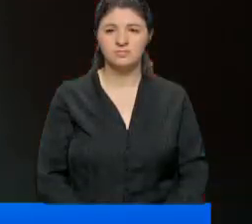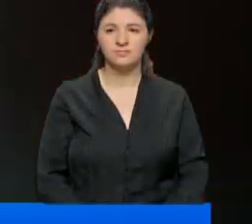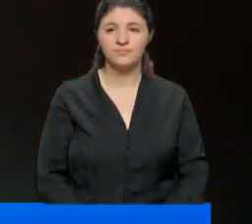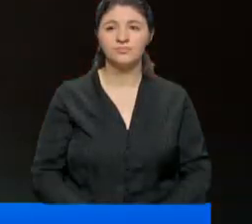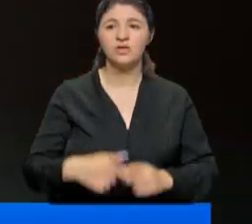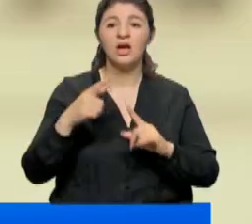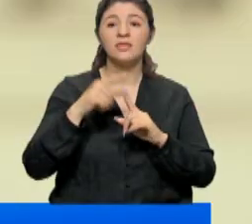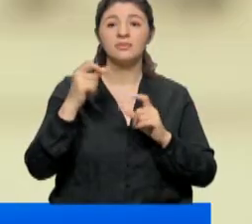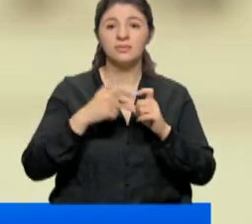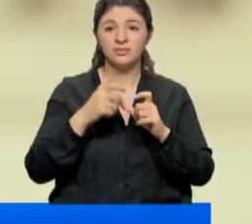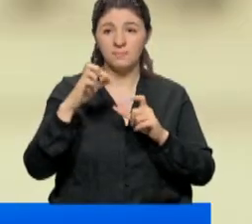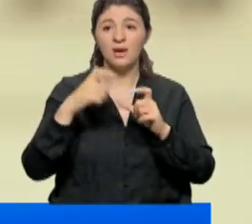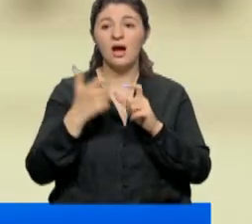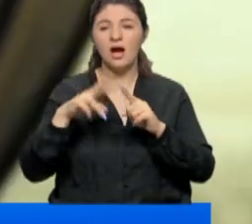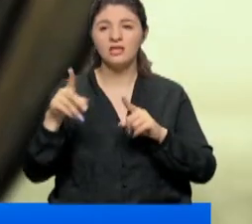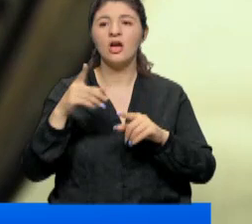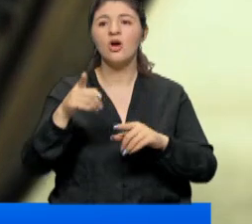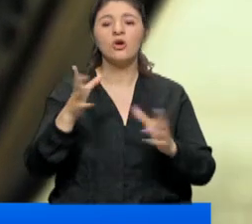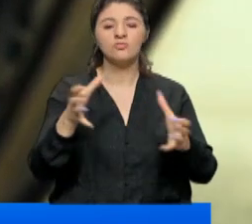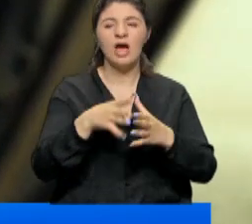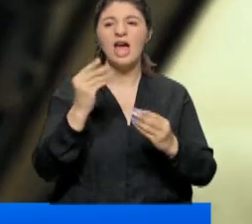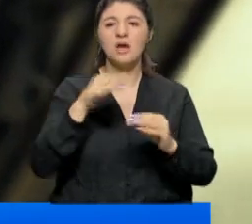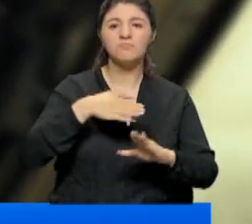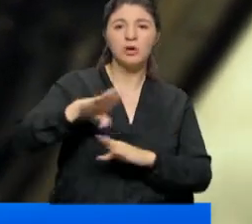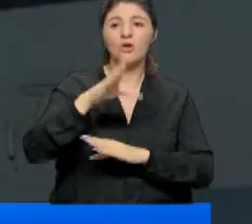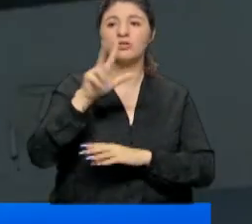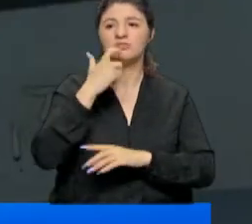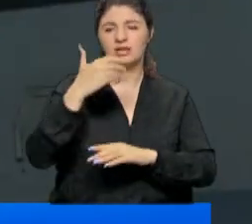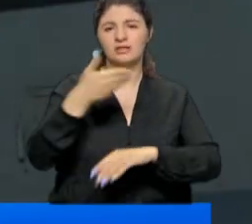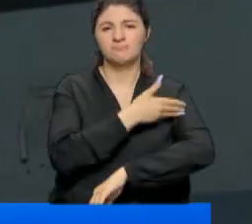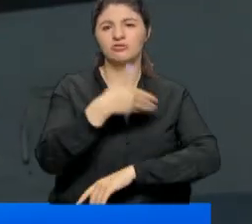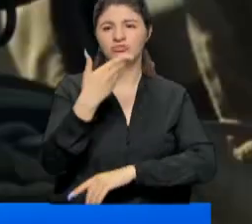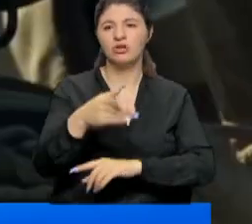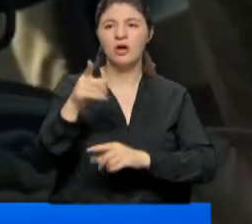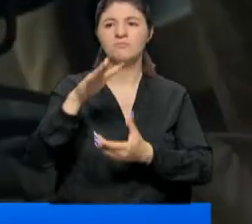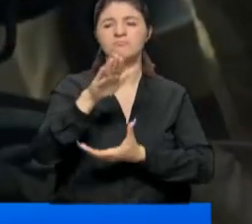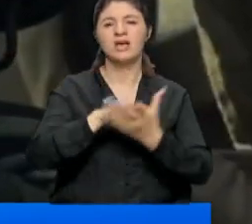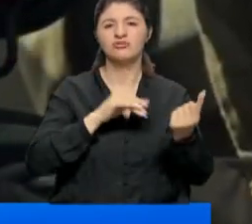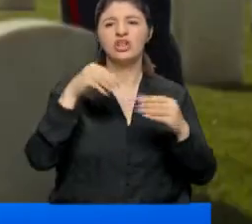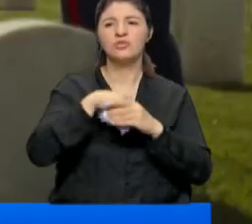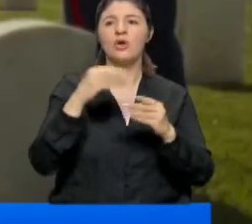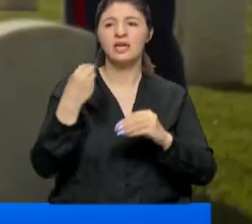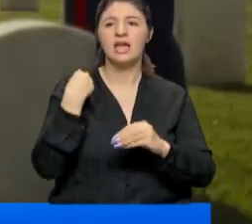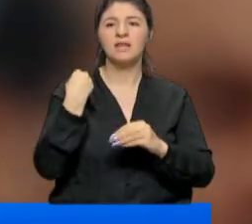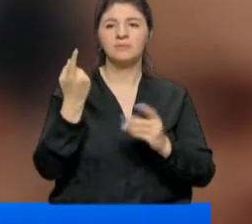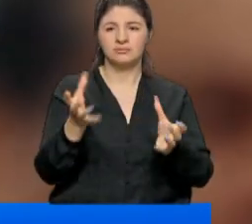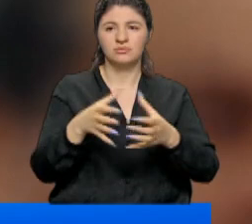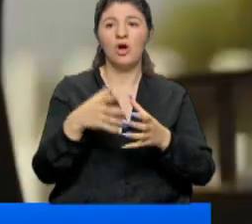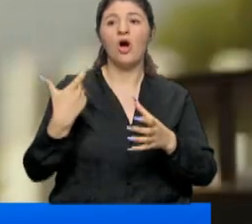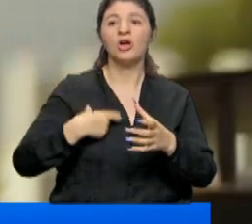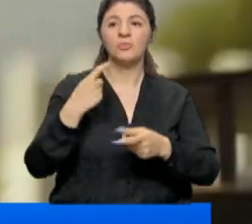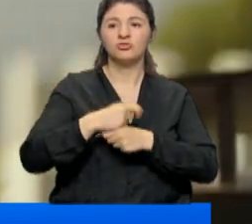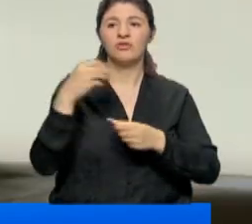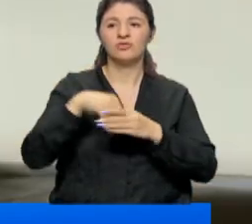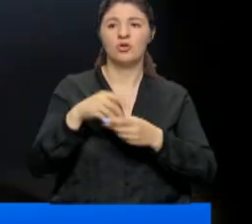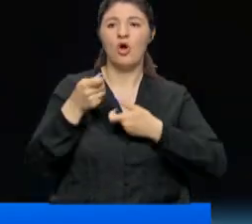o kitaptan M birlikte donanmanın en iyi pilot ipi etme Çalı 30 yıllık hizmetten sonra tapkan mezunlarının yer aldığı yeni Müfreze özel